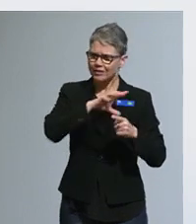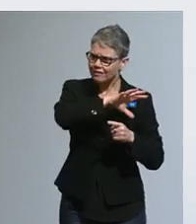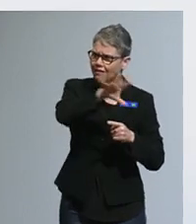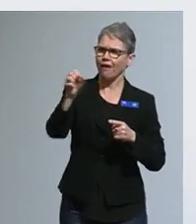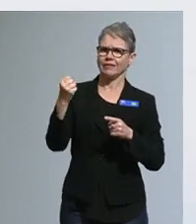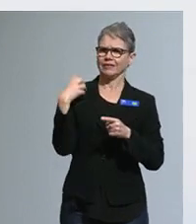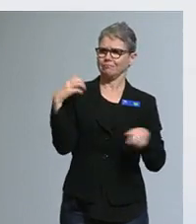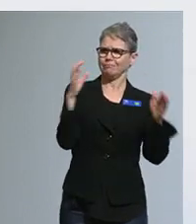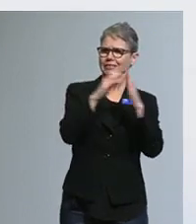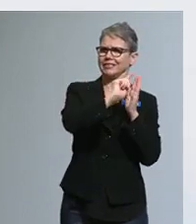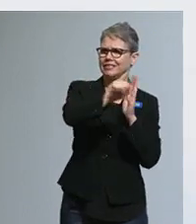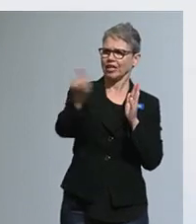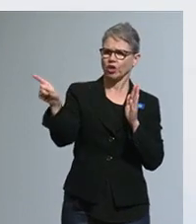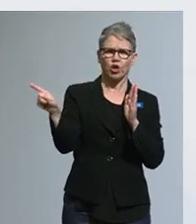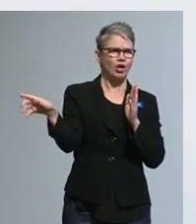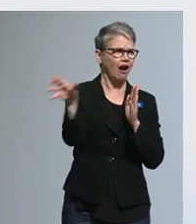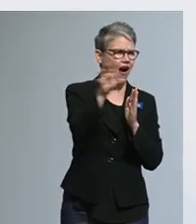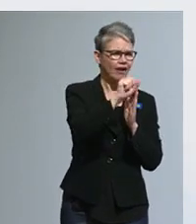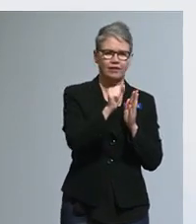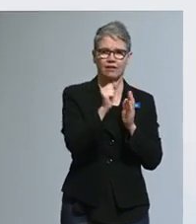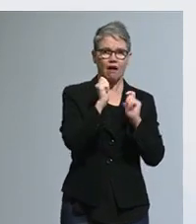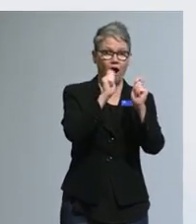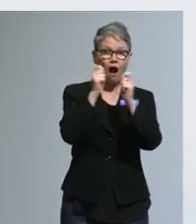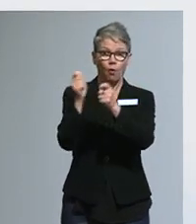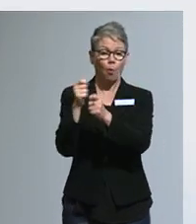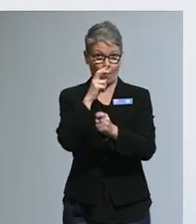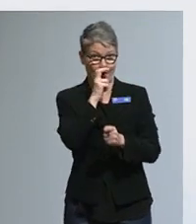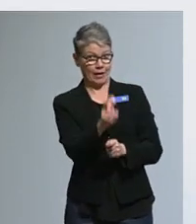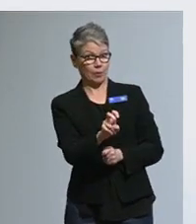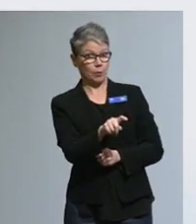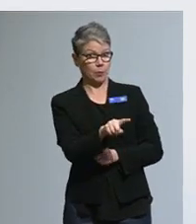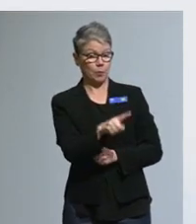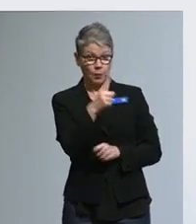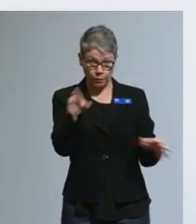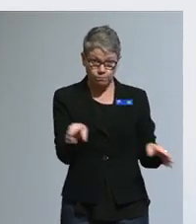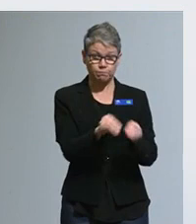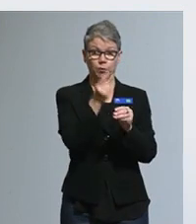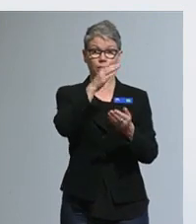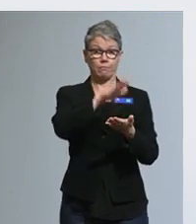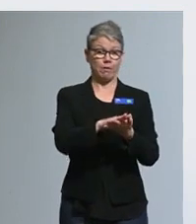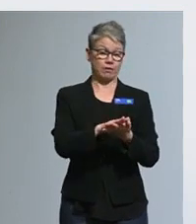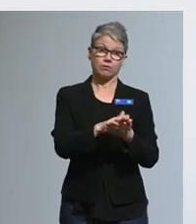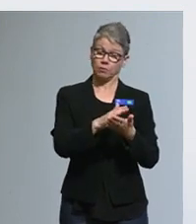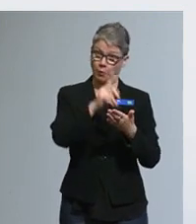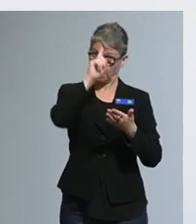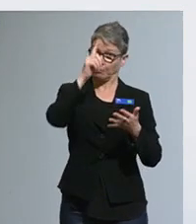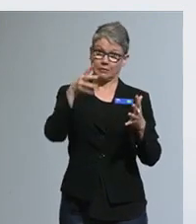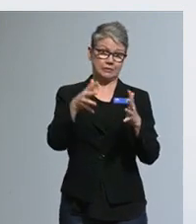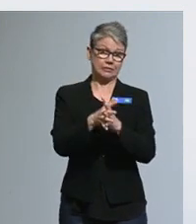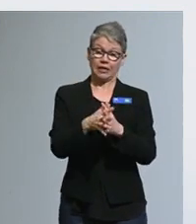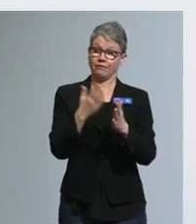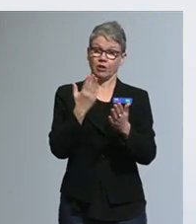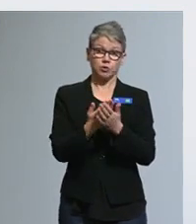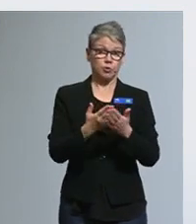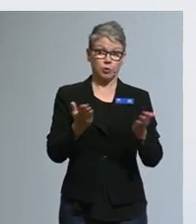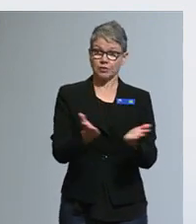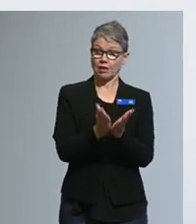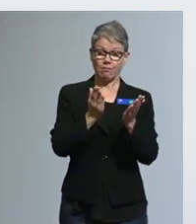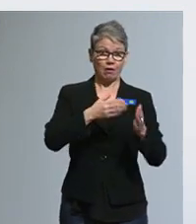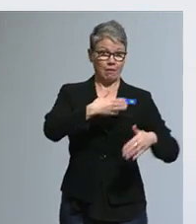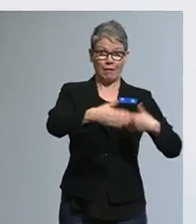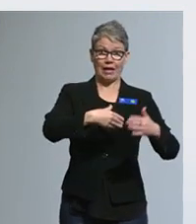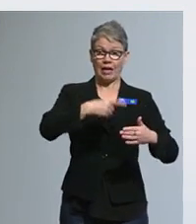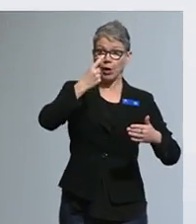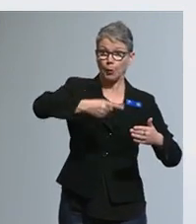ministeriöiden ja muiden haut, joka on sinänsä ymmärrettävää, koska niitä on kymmenittäin meneillään, ja erityisesti pienemmissä kunnissa ei